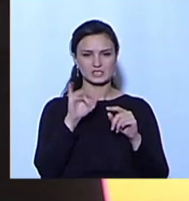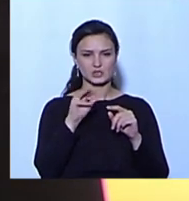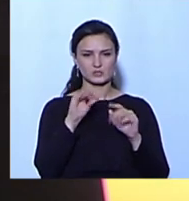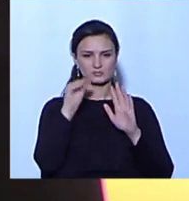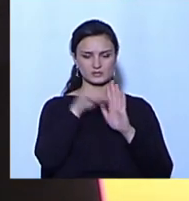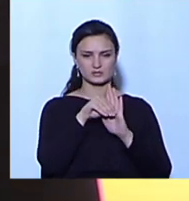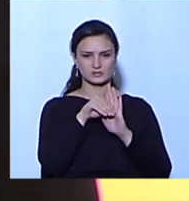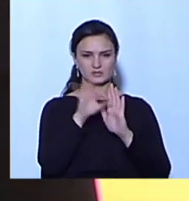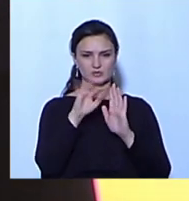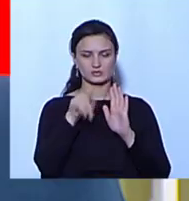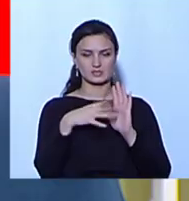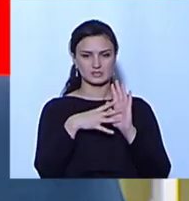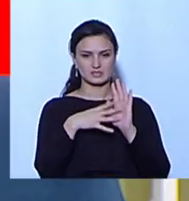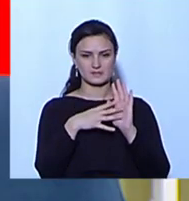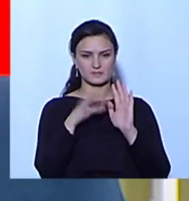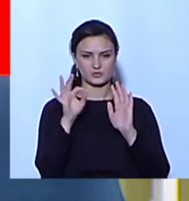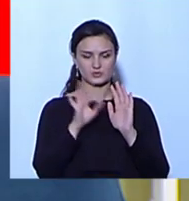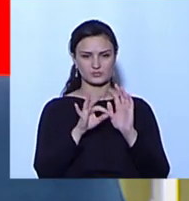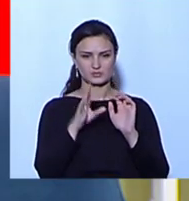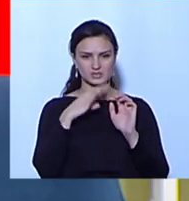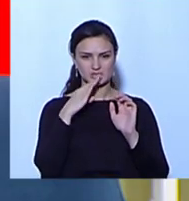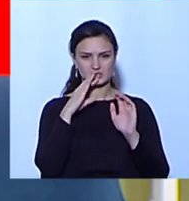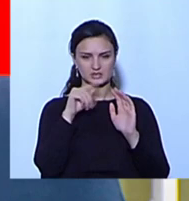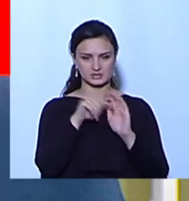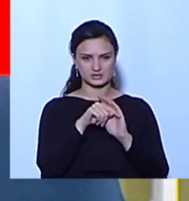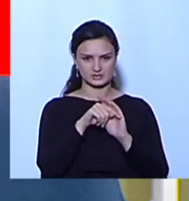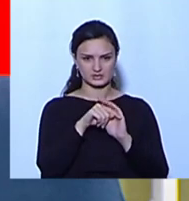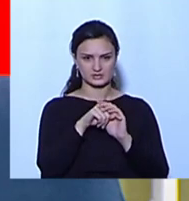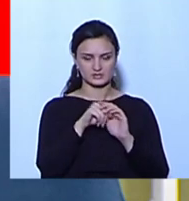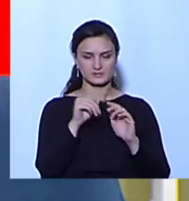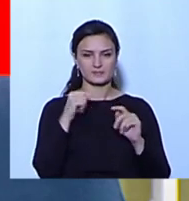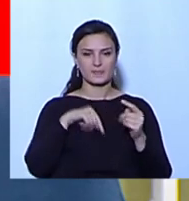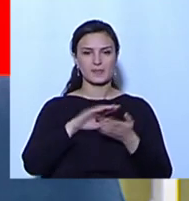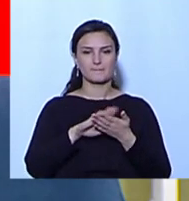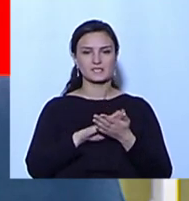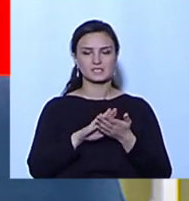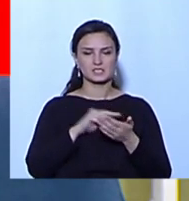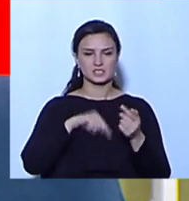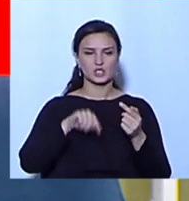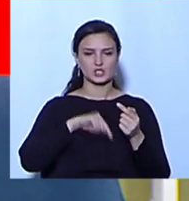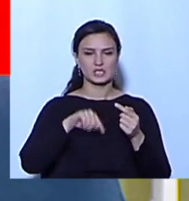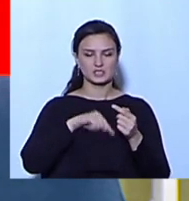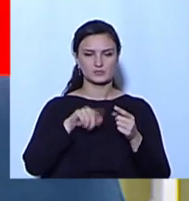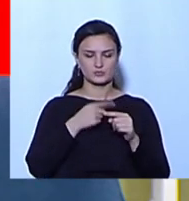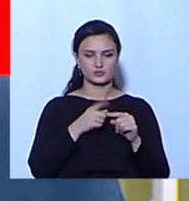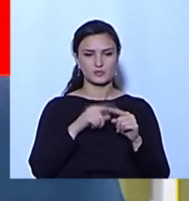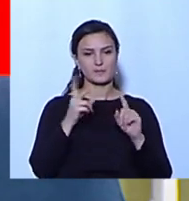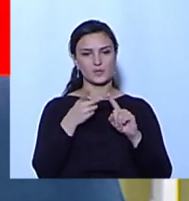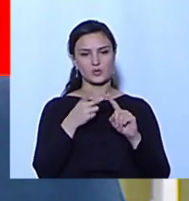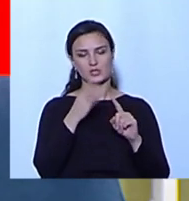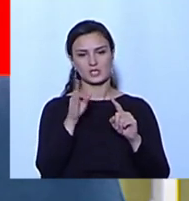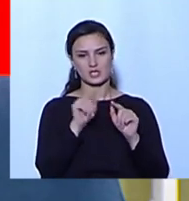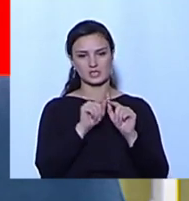ქლორიდის 0.9%-იანი ხსნარი ან სტერილური წყალი შეუშვათ, რომელიც ფიქსაციას მოახდენს მისას შარდის ბუშში და მეორე